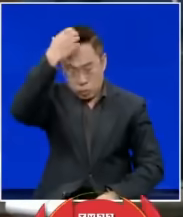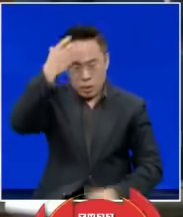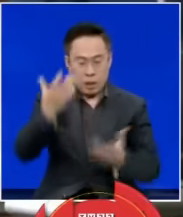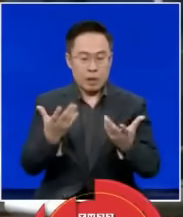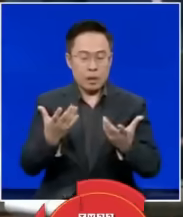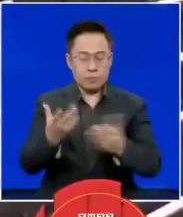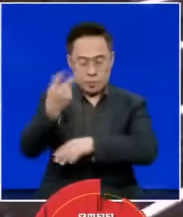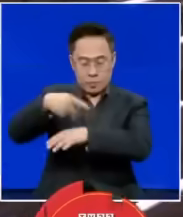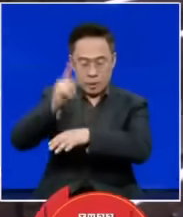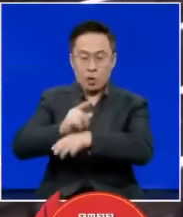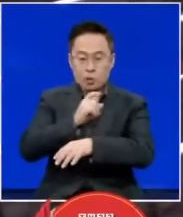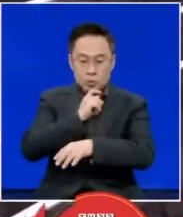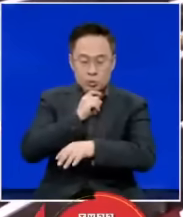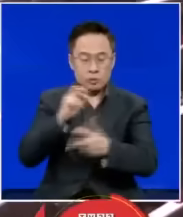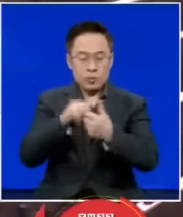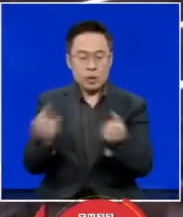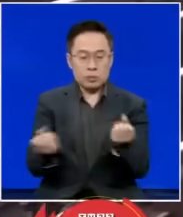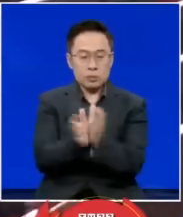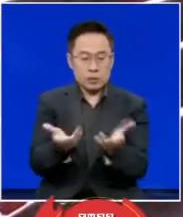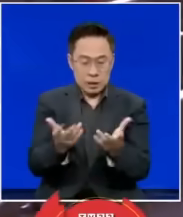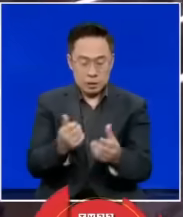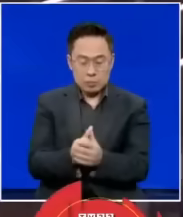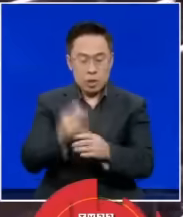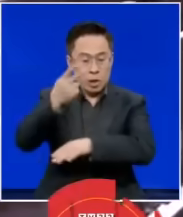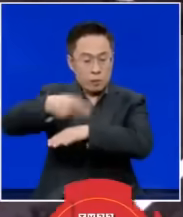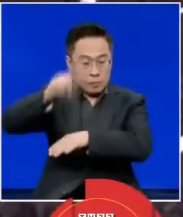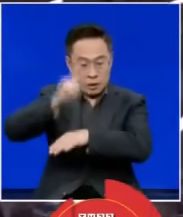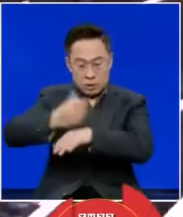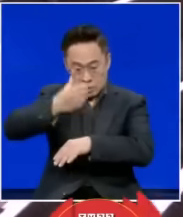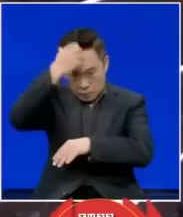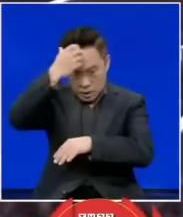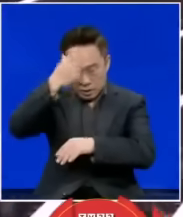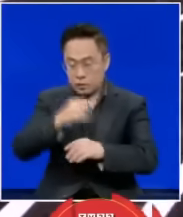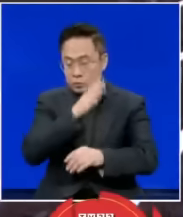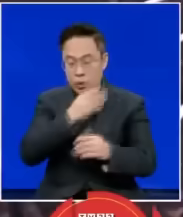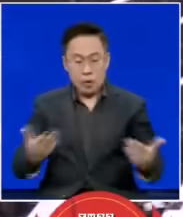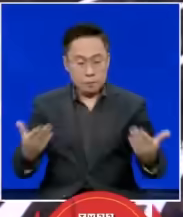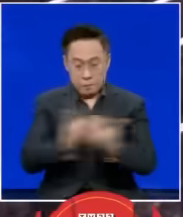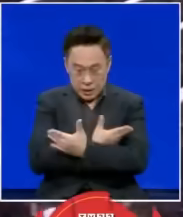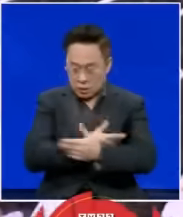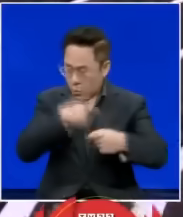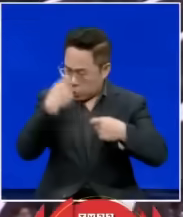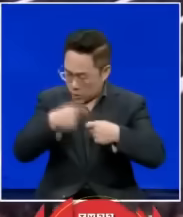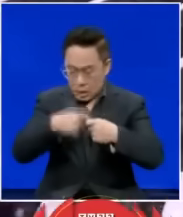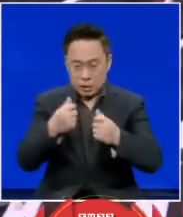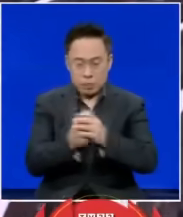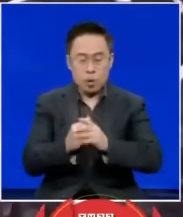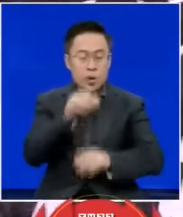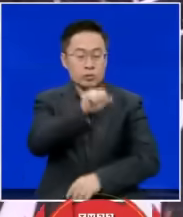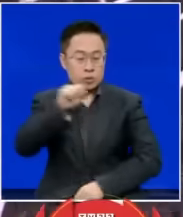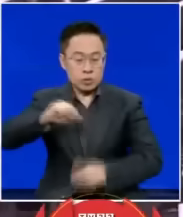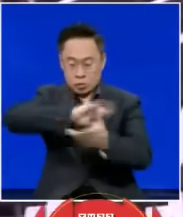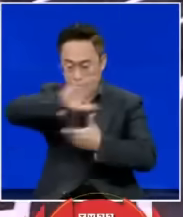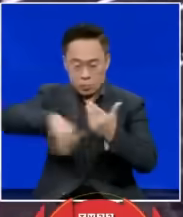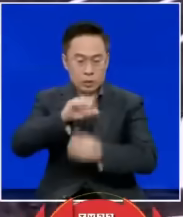ลือกคือมันไม่ใช่รัฐมนตรีที่ท่านนายกจะเซ็นแล้วก็เปลี่ยนนะเปลี่ยนประธานสภานี่เรื่องใหญ่เลยนะฮะต้องไปนั่งเลือกกันใหม่เลยแล้ว